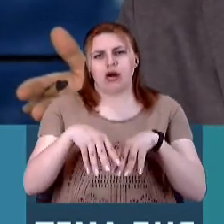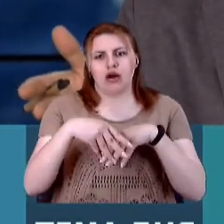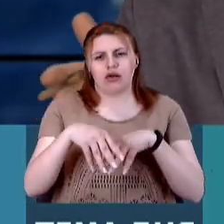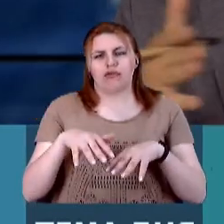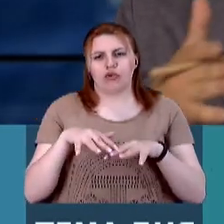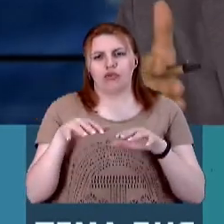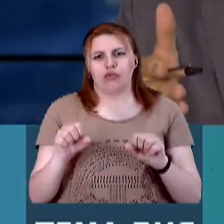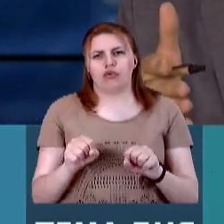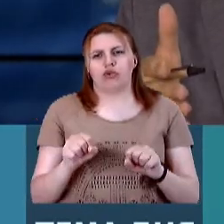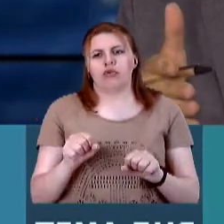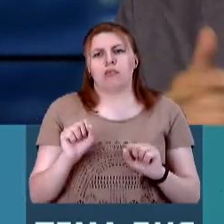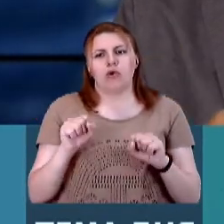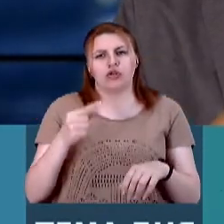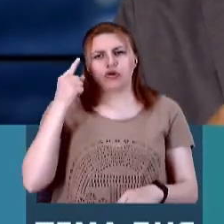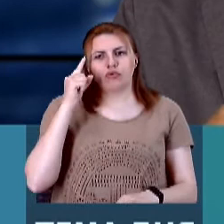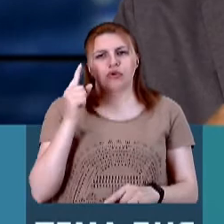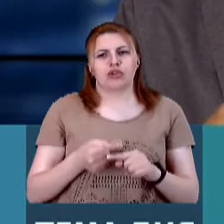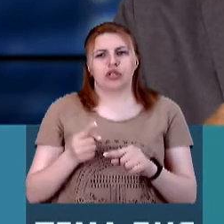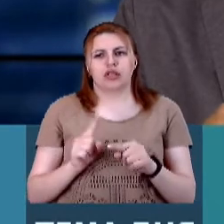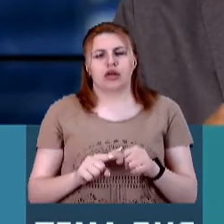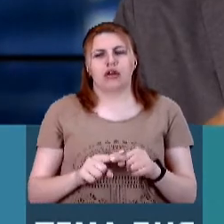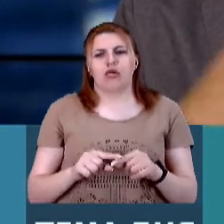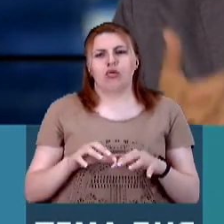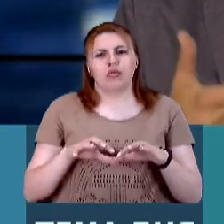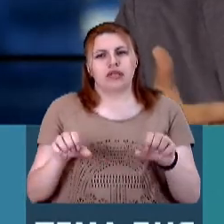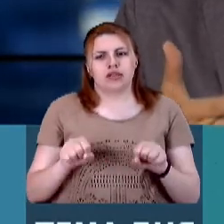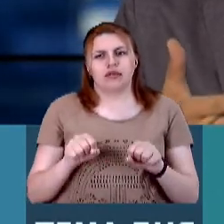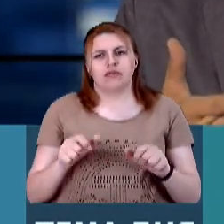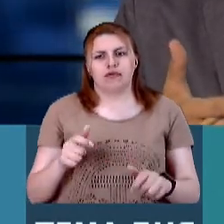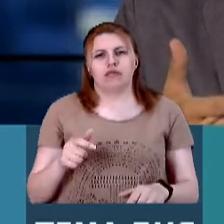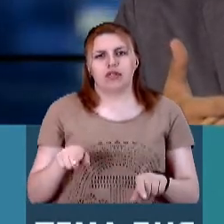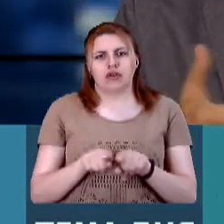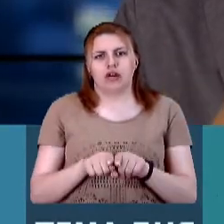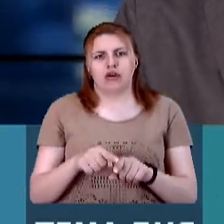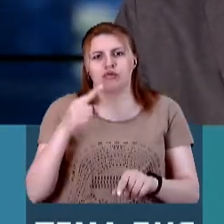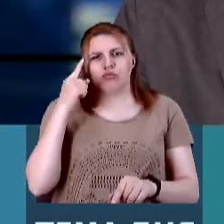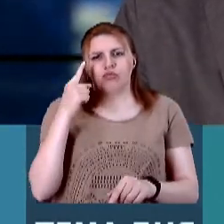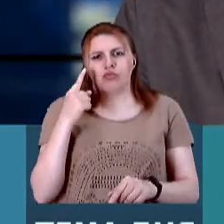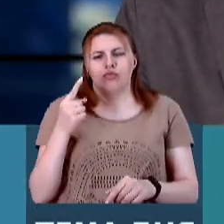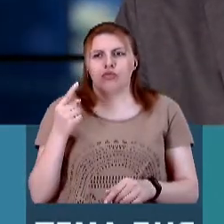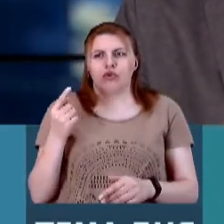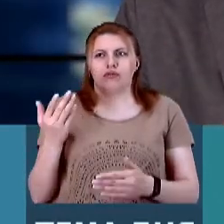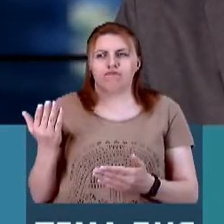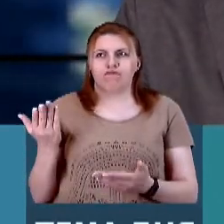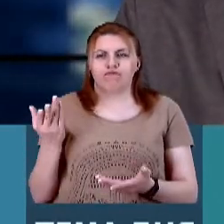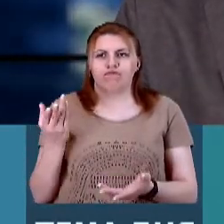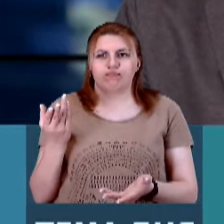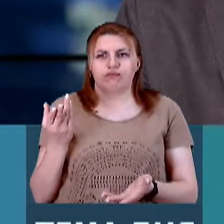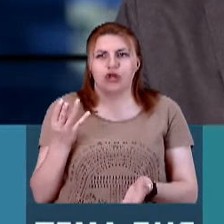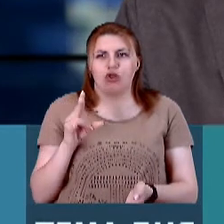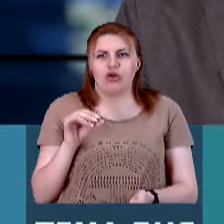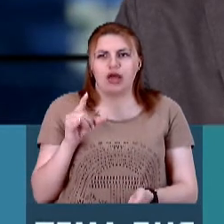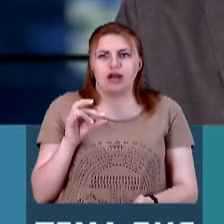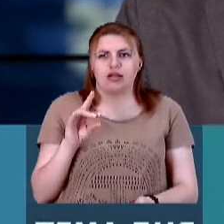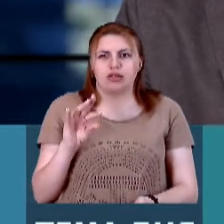Чи можна думати про те, що окупаційна влада таким чином вона розраховує на лояльність Російської Федерації?